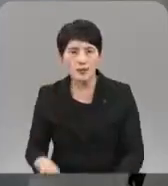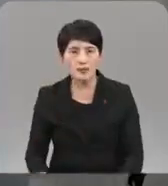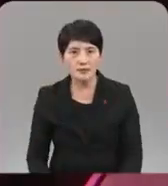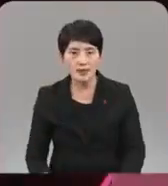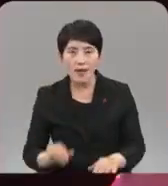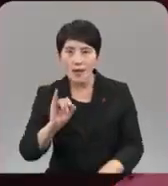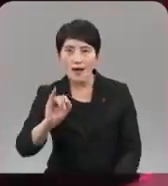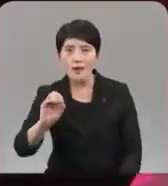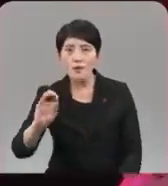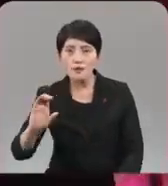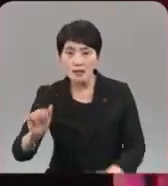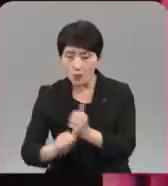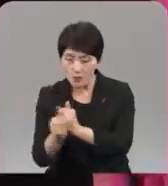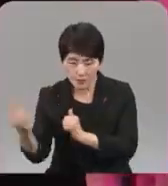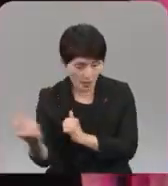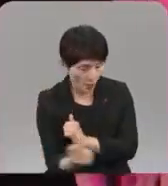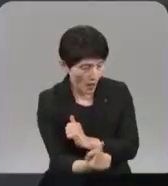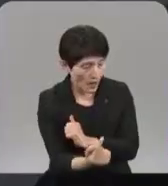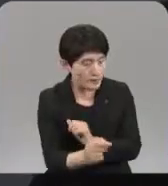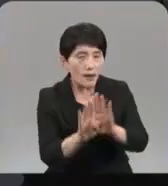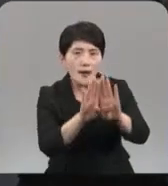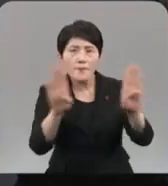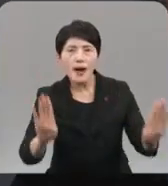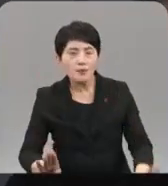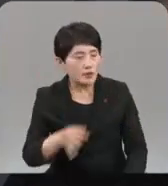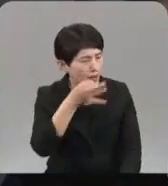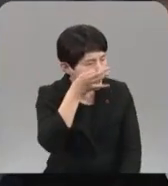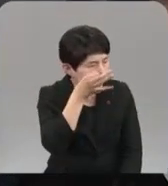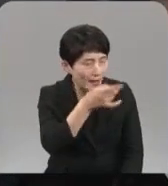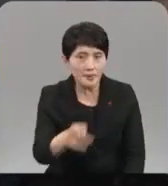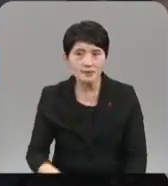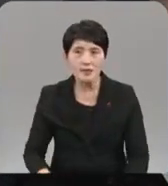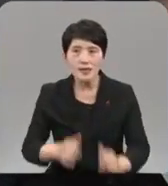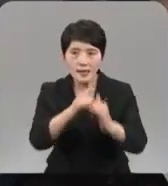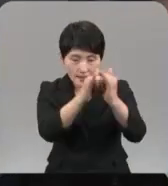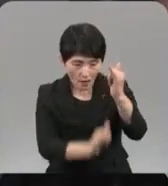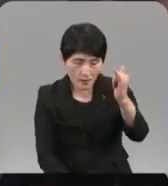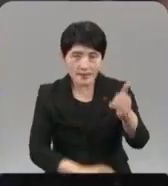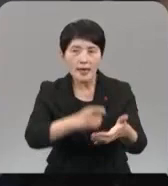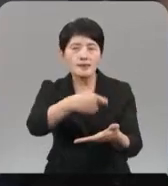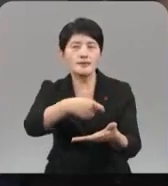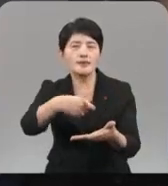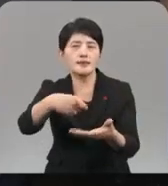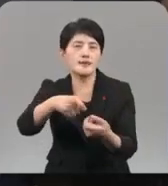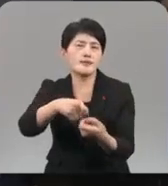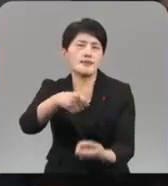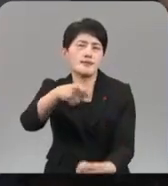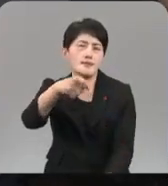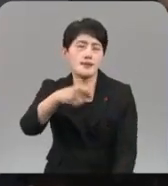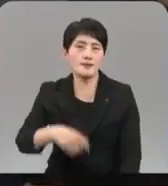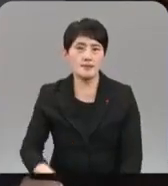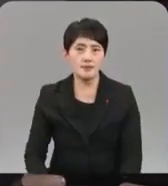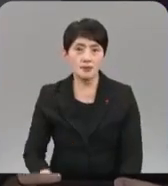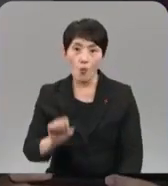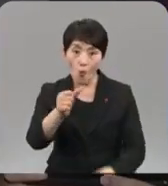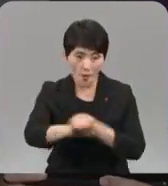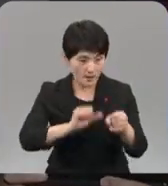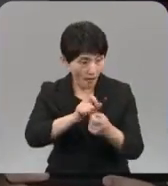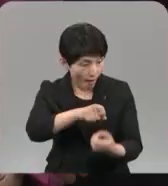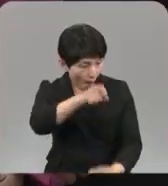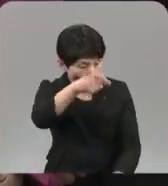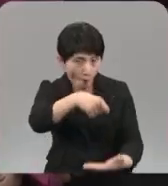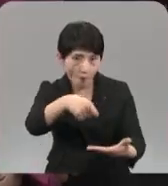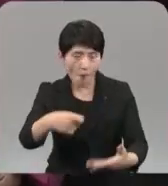đài thuộc thành phố pong trang tiỉnh kangwon Triều Tiên Vương Triều thực lục Choson Wang cho shock là một tài liệu ghi chép lại lịch sử